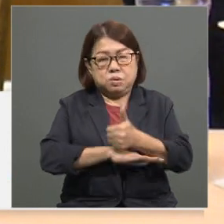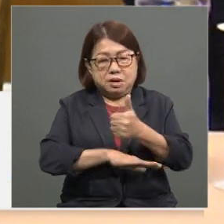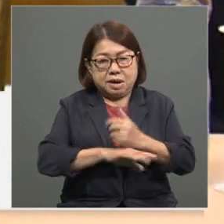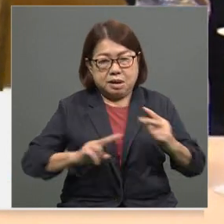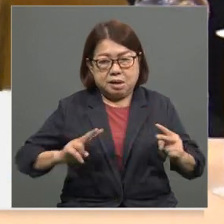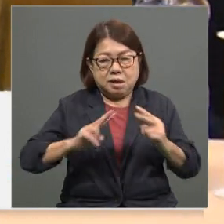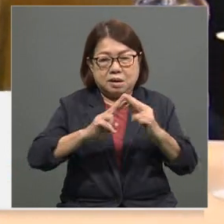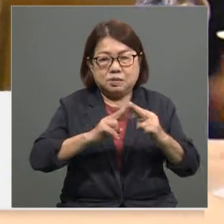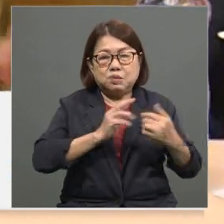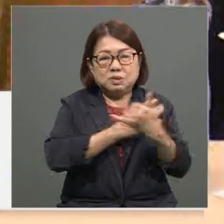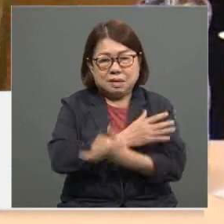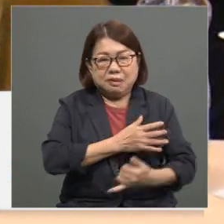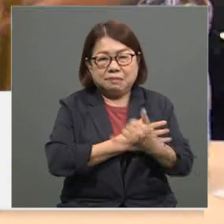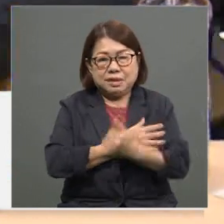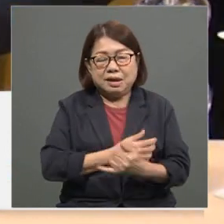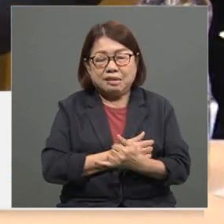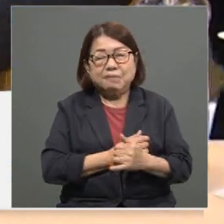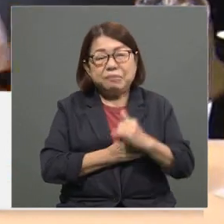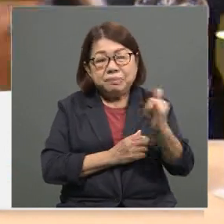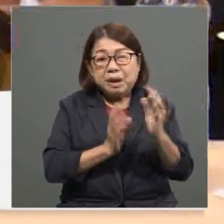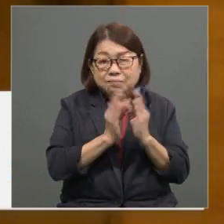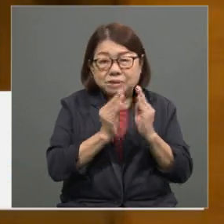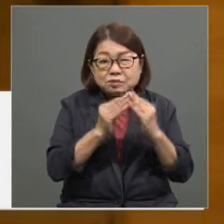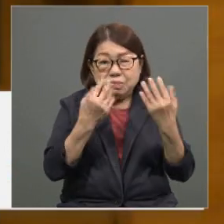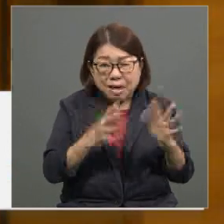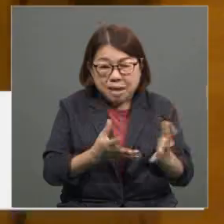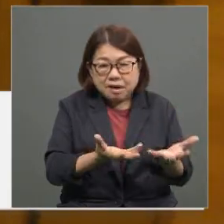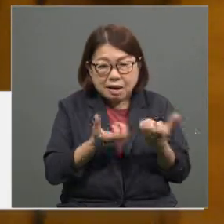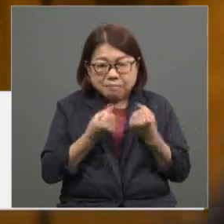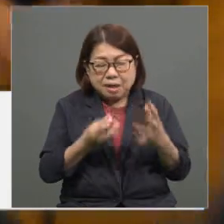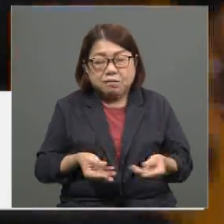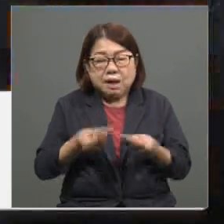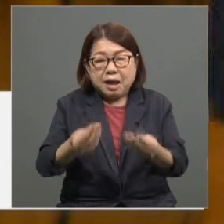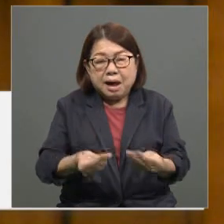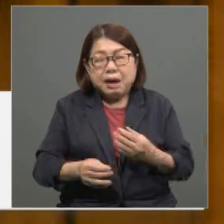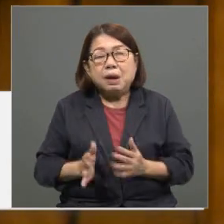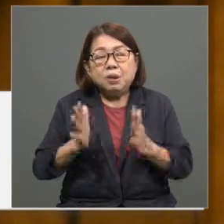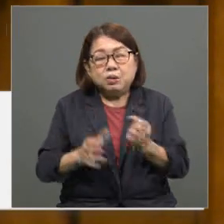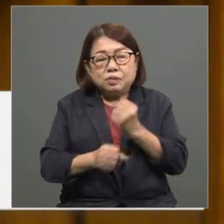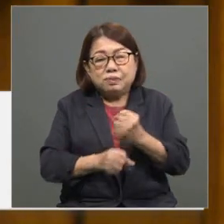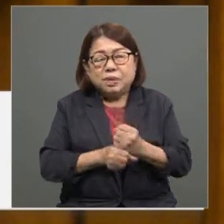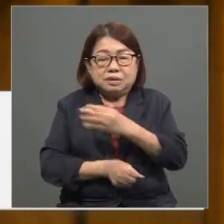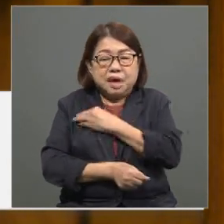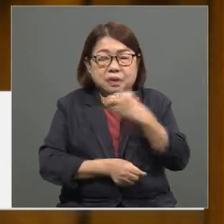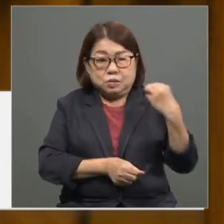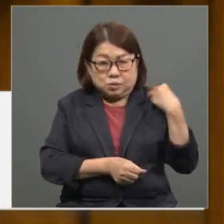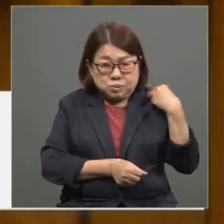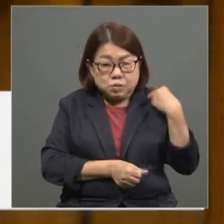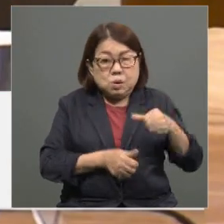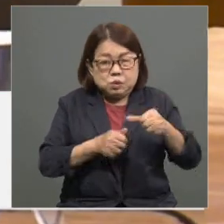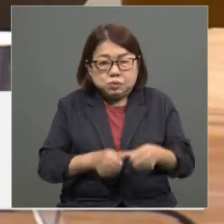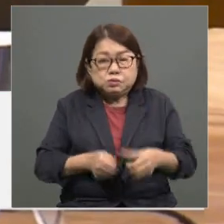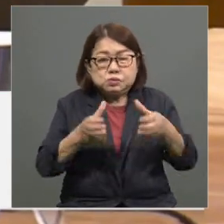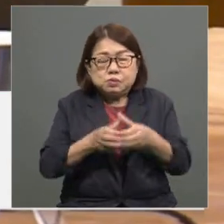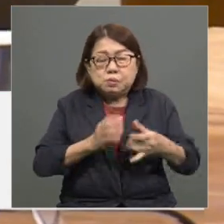รวงการต่างประเทศได้ประชุมและมีการมอบนโยบายให้กับเอกอัครราชทูตและกงสุลใหญ่ของไทยในประเทศเอเชีย